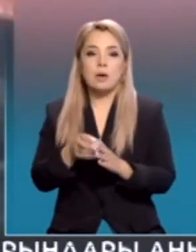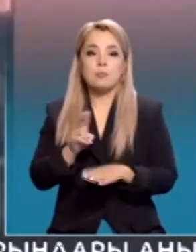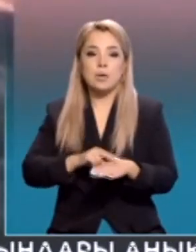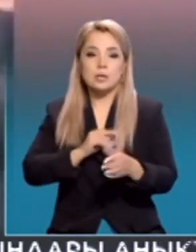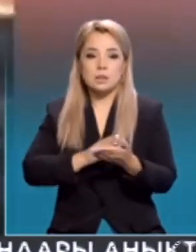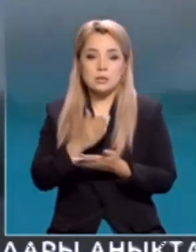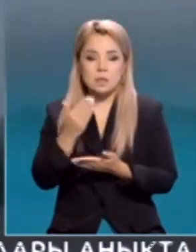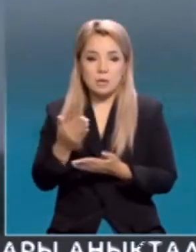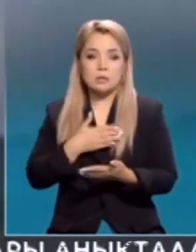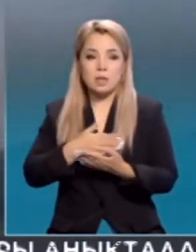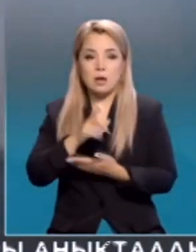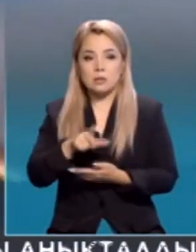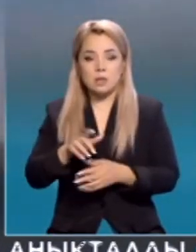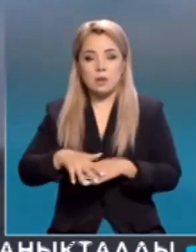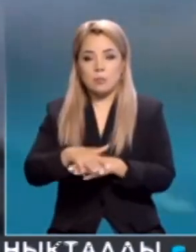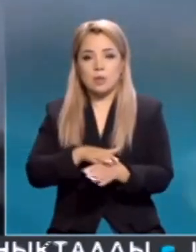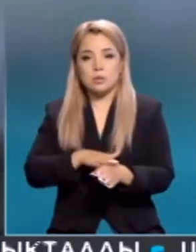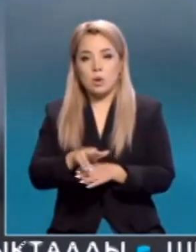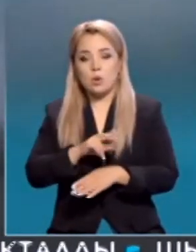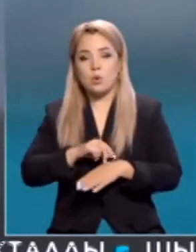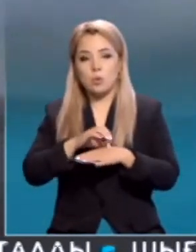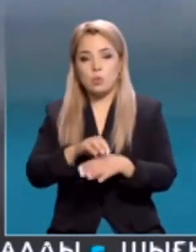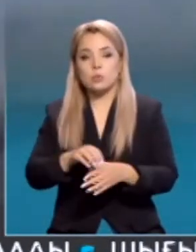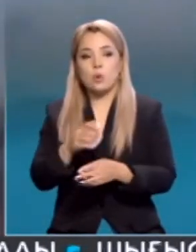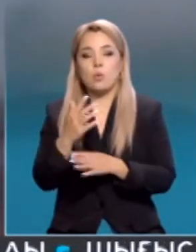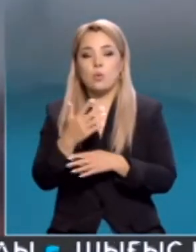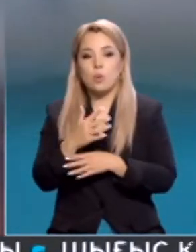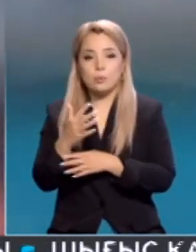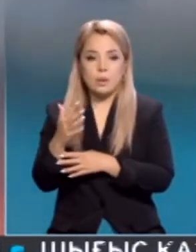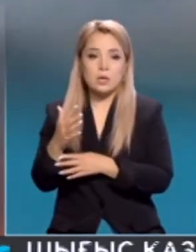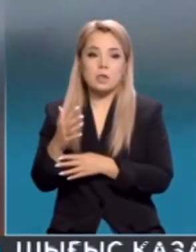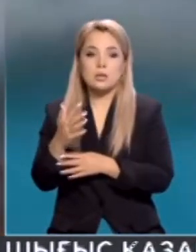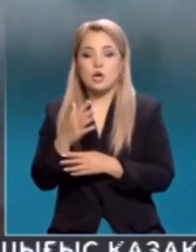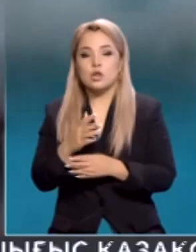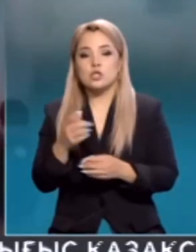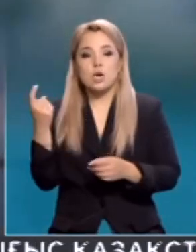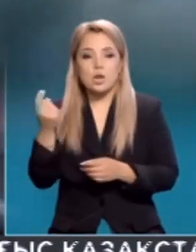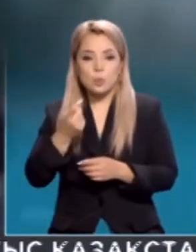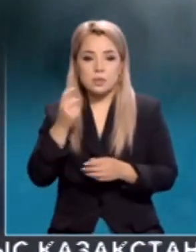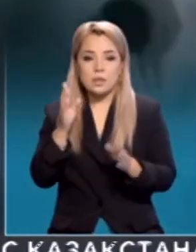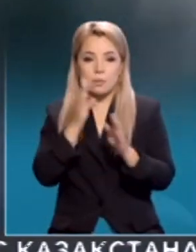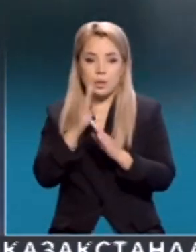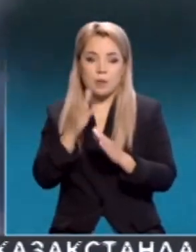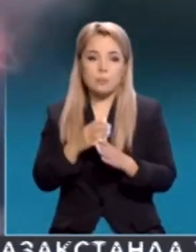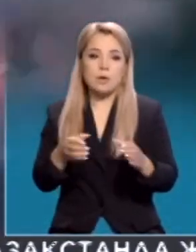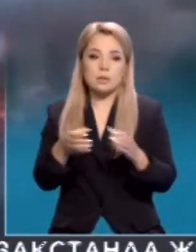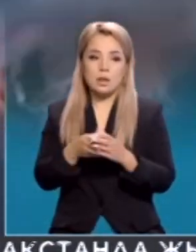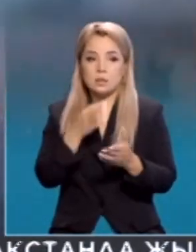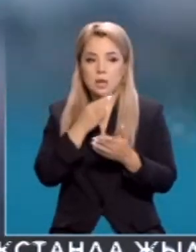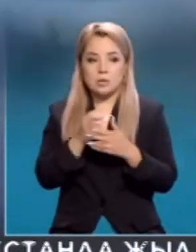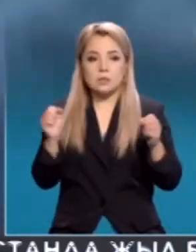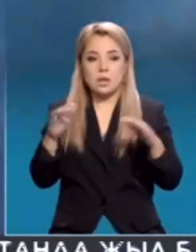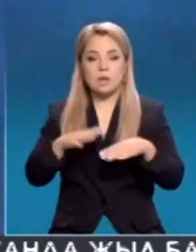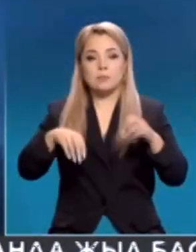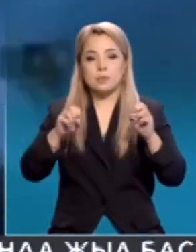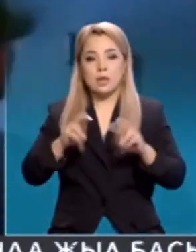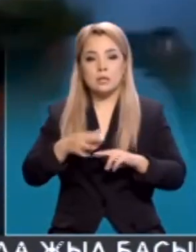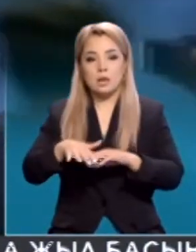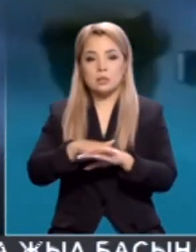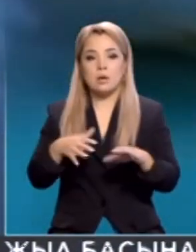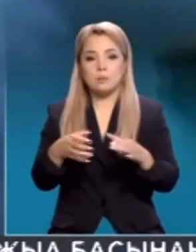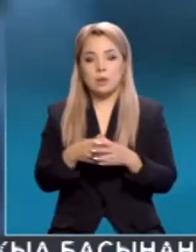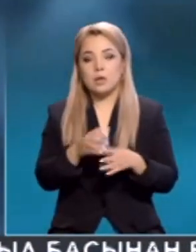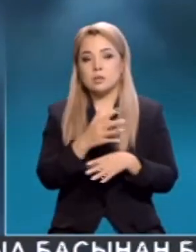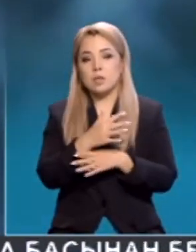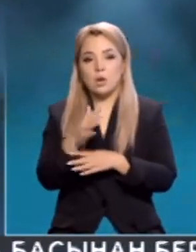қызметкерлері, еріктілер, жергілікті атқарушы органдар, орман шаруашылығының ұлттық табиғи парктің мамандары жұмылдырылған. Жанып жатқан аумақ